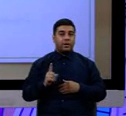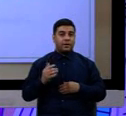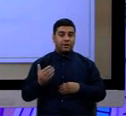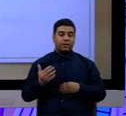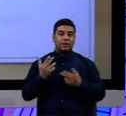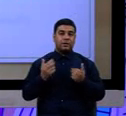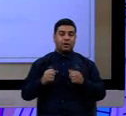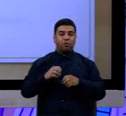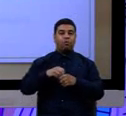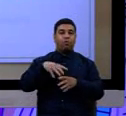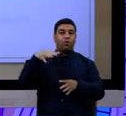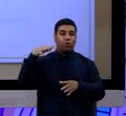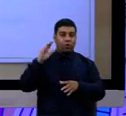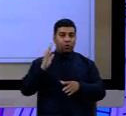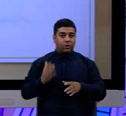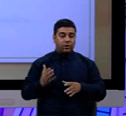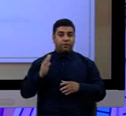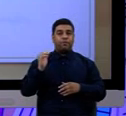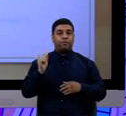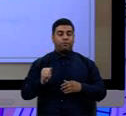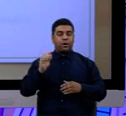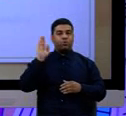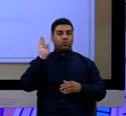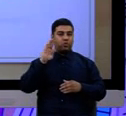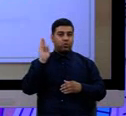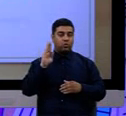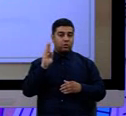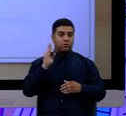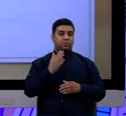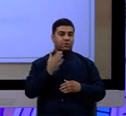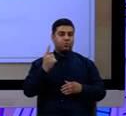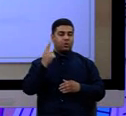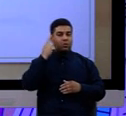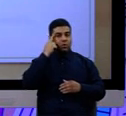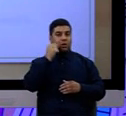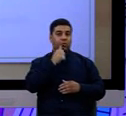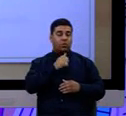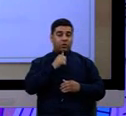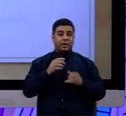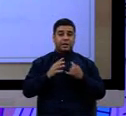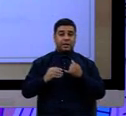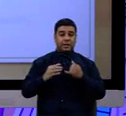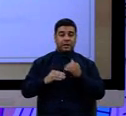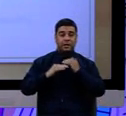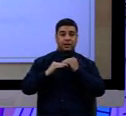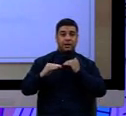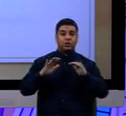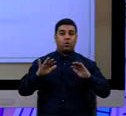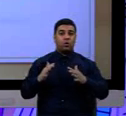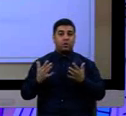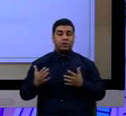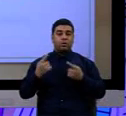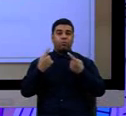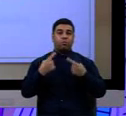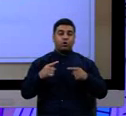nima? Ha, vulqon otilishi va suv. Qani bir o'ylab ko'ring, yerning, ya'ni tekis